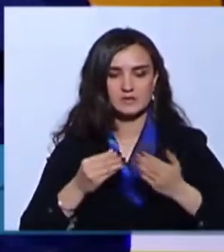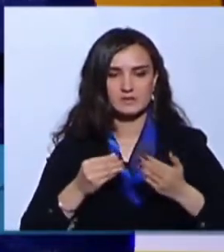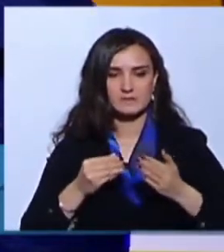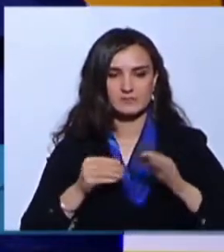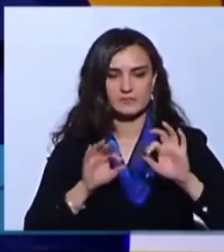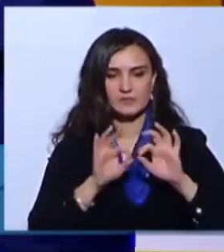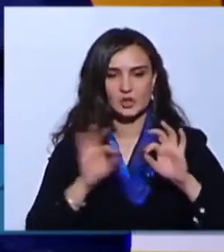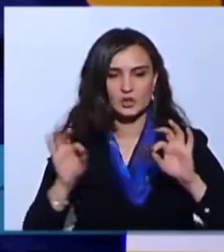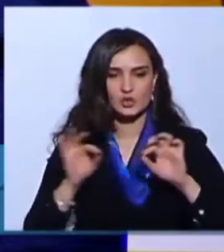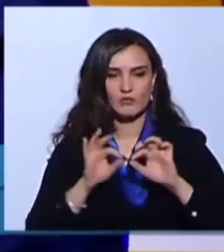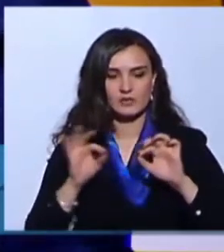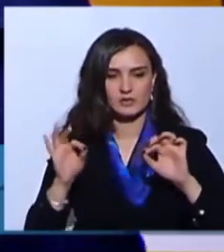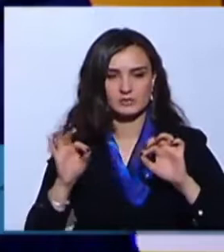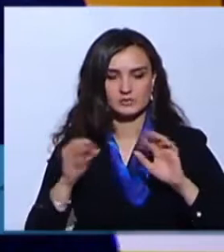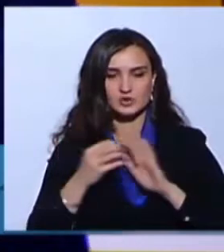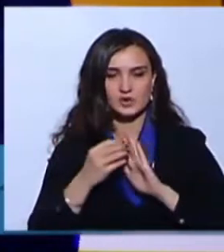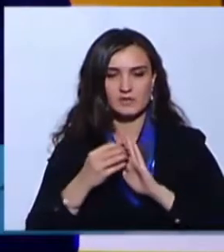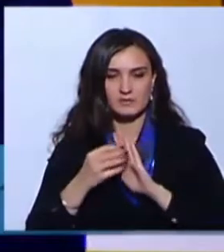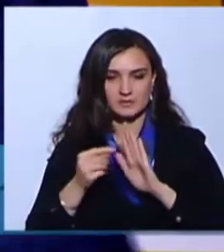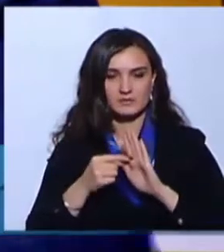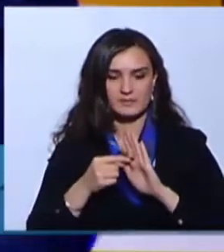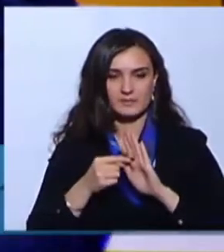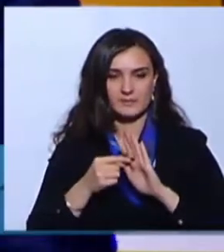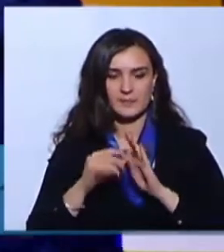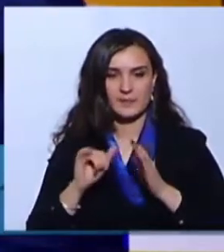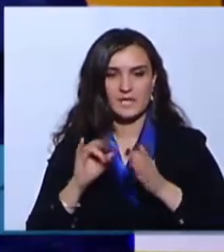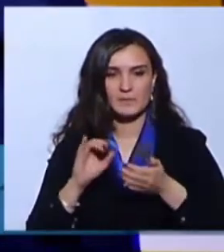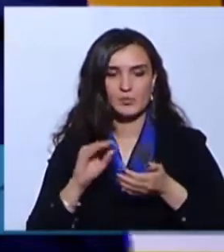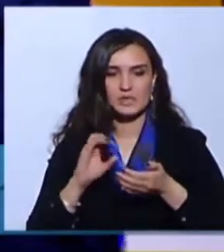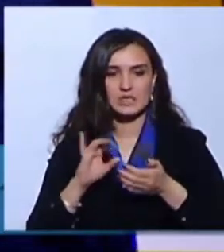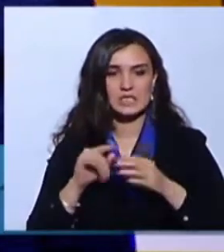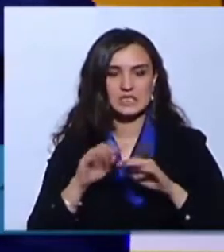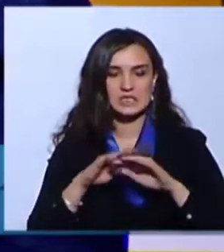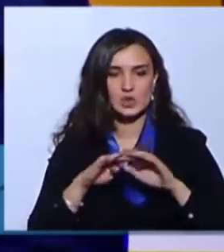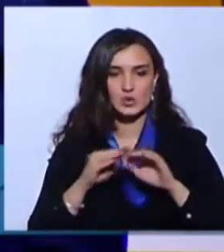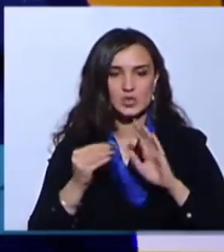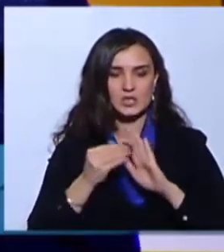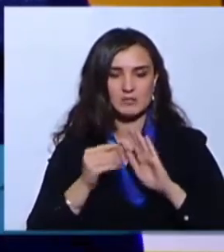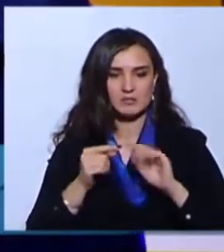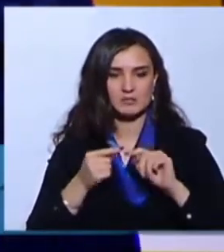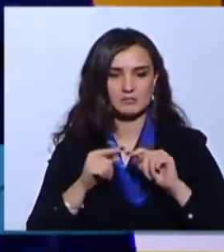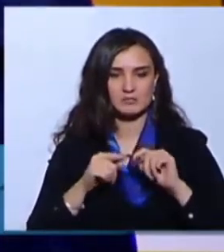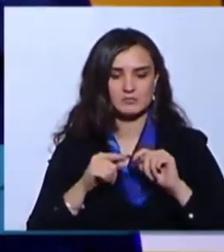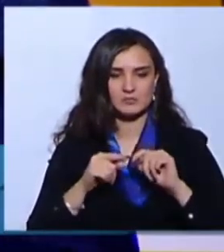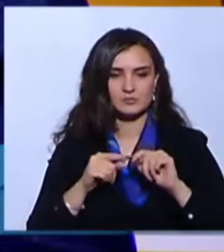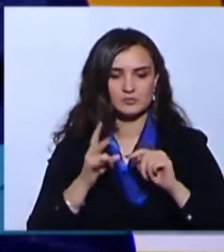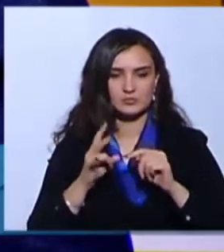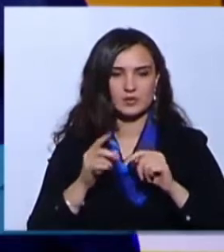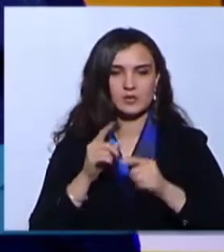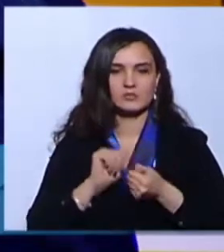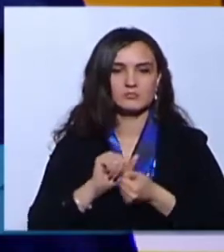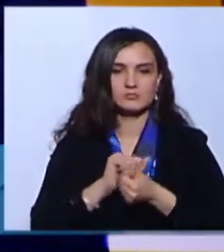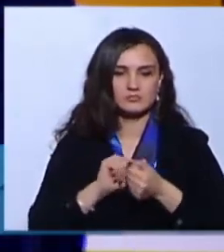ლიმფოიდური, ლიმფური ქსოვილი, ლიმფური ჯირკვლები, სადაც არის ეს აი იმუნიტეტის აქტიური უჯრედები. იმ იმუნიტეტის აქტიურმა უჯრედებმა უნდა გამოიმუშაონ